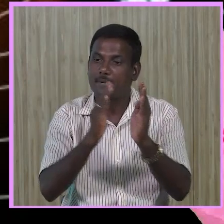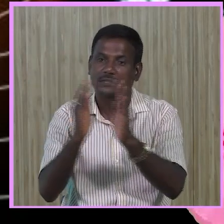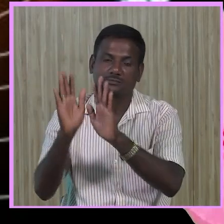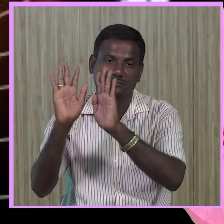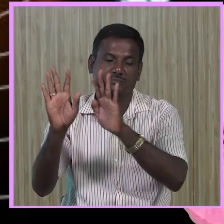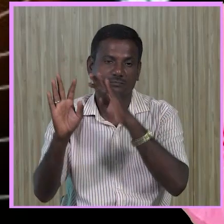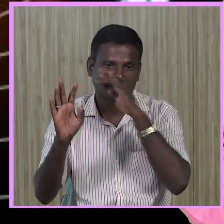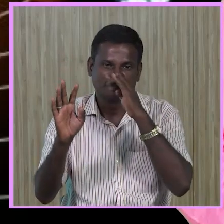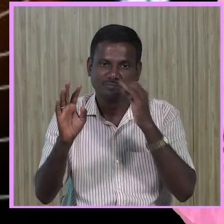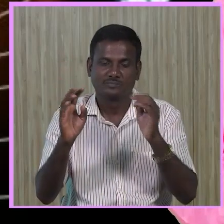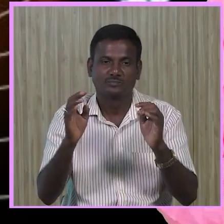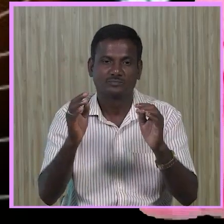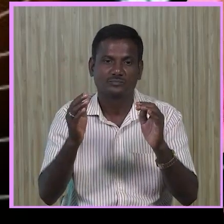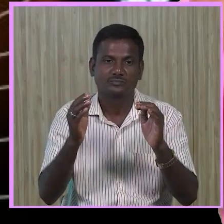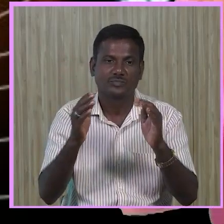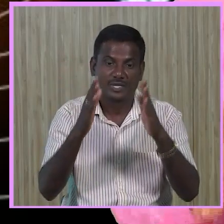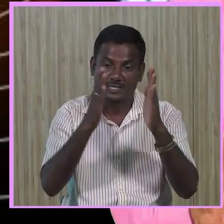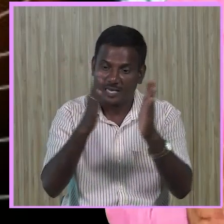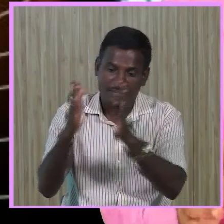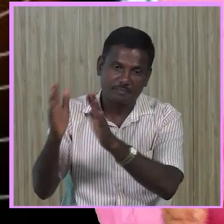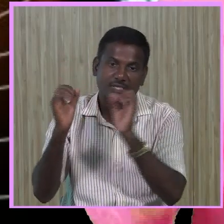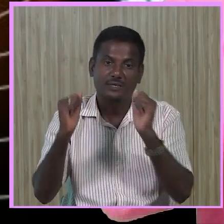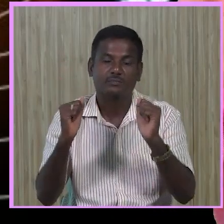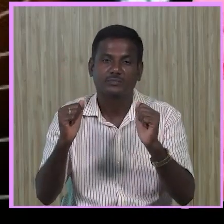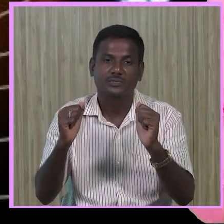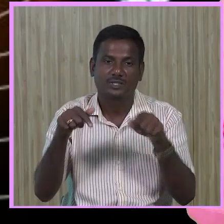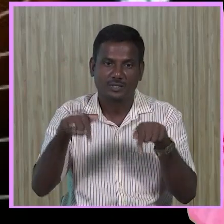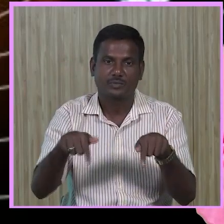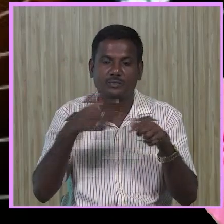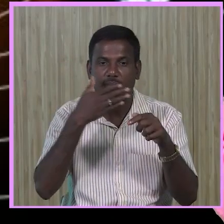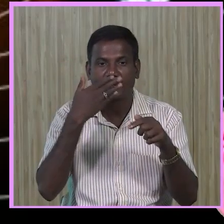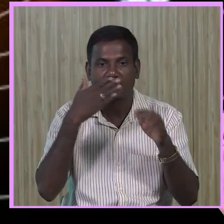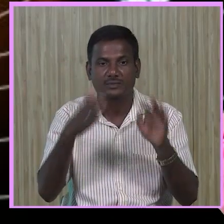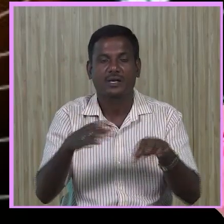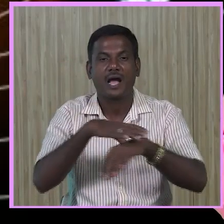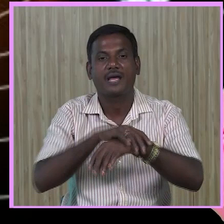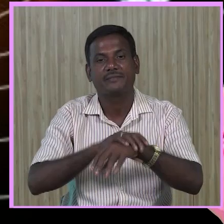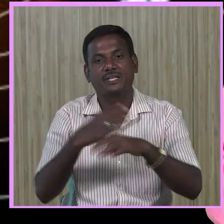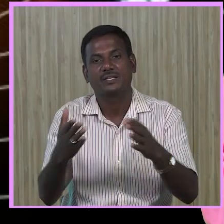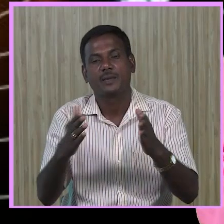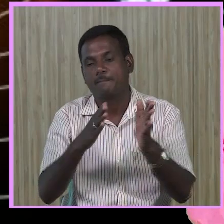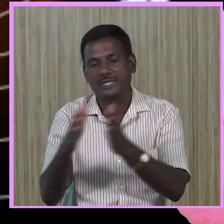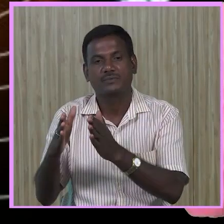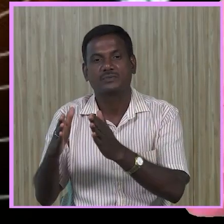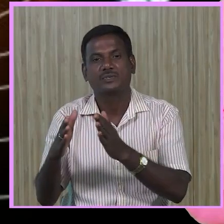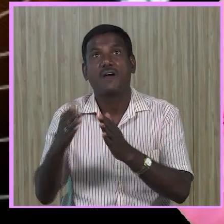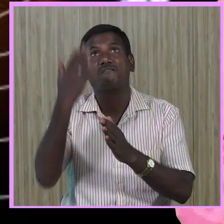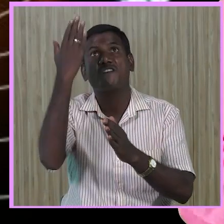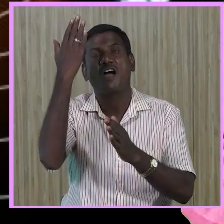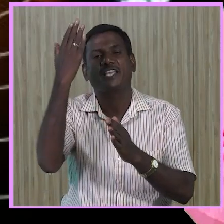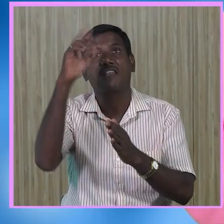பொருள் மற்றும் அதன் கட்டமைப்பு, இவற்றை பற்றி படிக்கும் அறிவியல் பிரிவு தான்